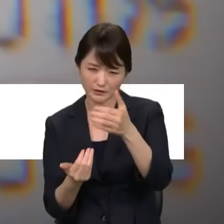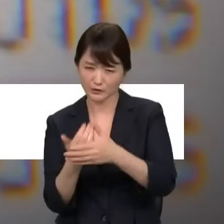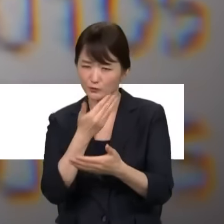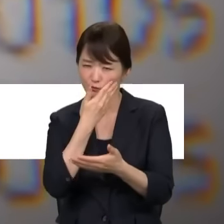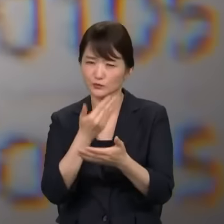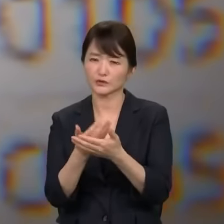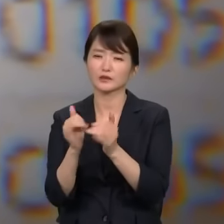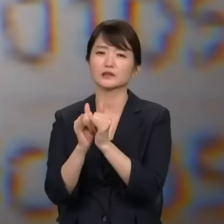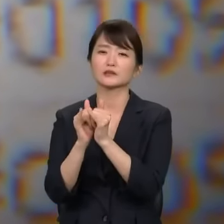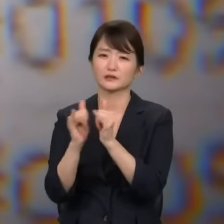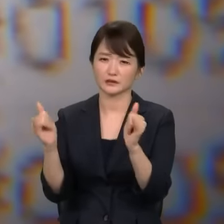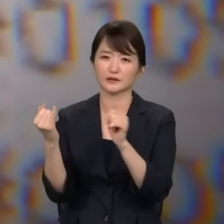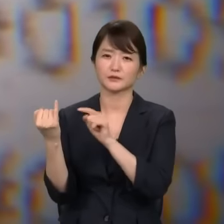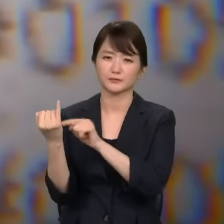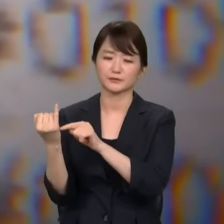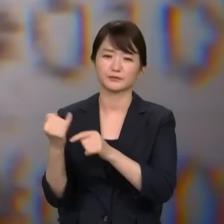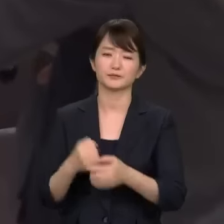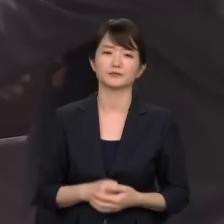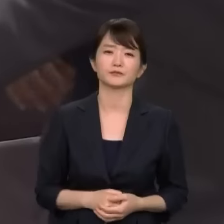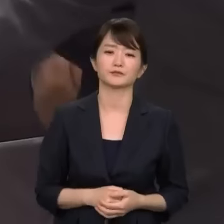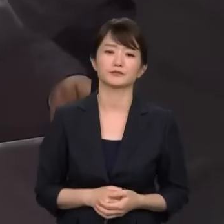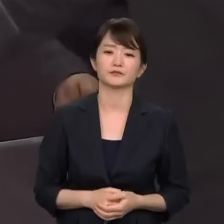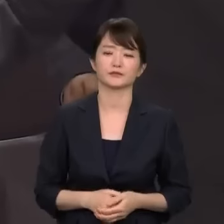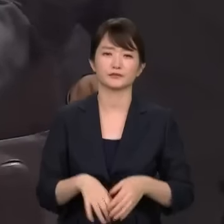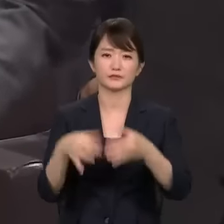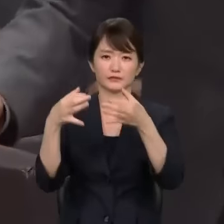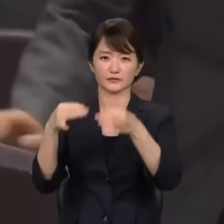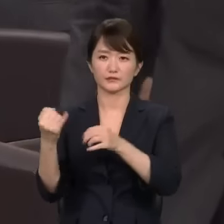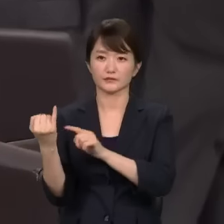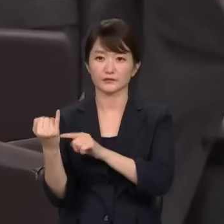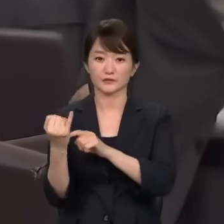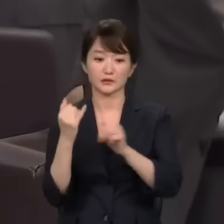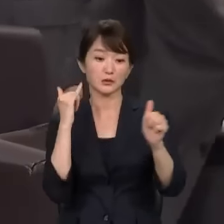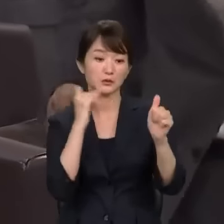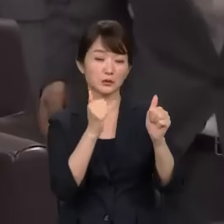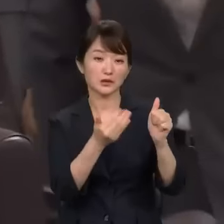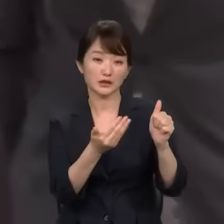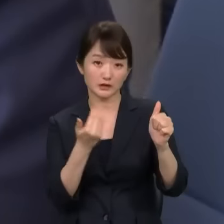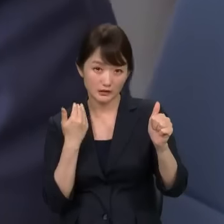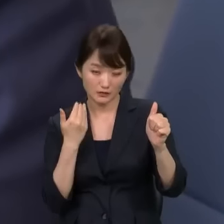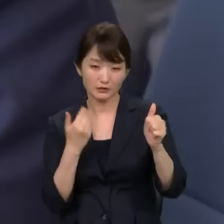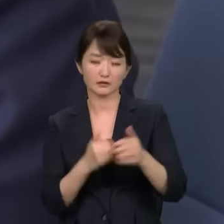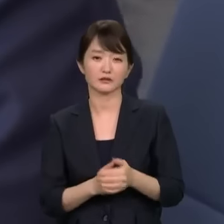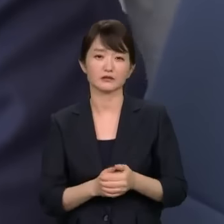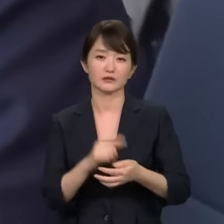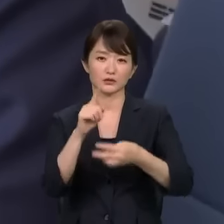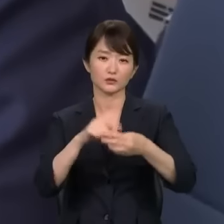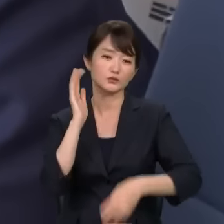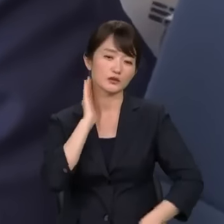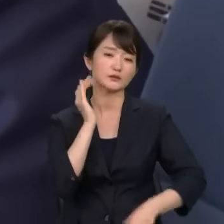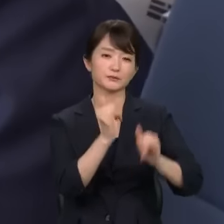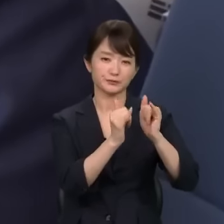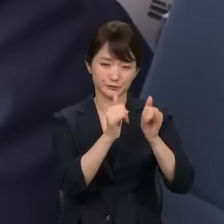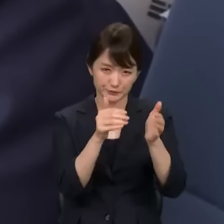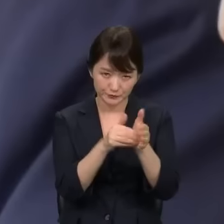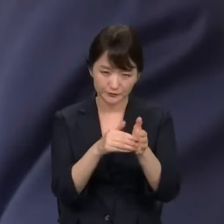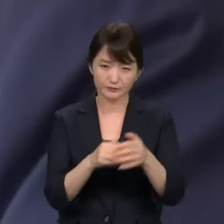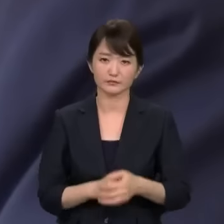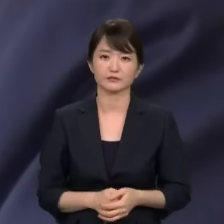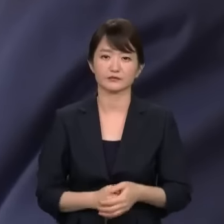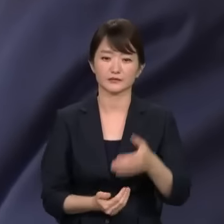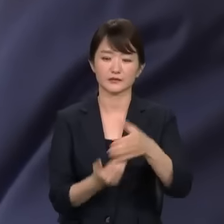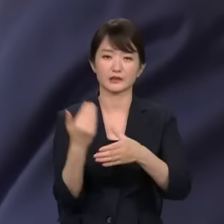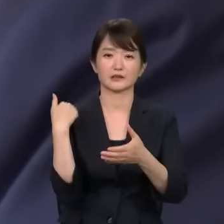인물로 지목되어 왔습니다. 특히 김 의원과 통화하기 하루 전에는 윤 대통령과 직접 통화했고 이후 사건